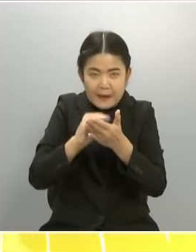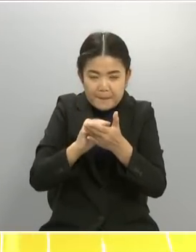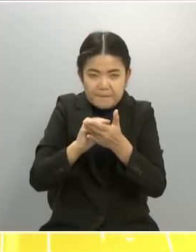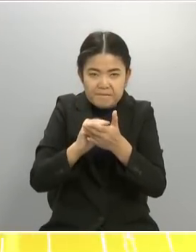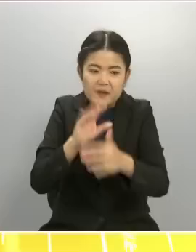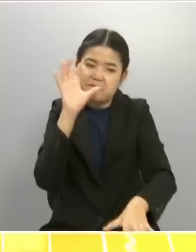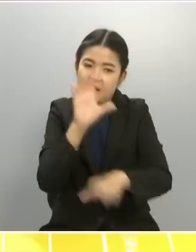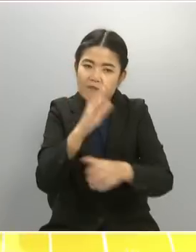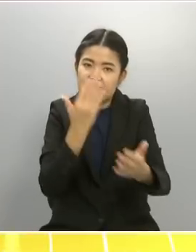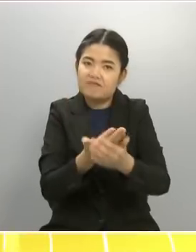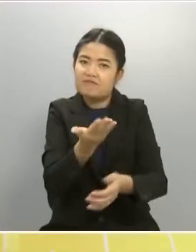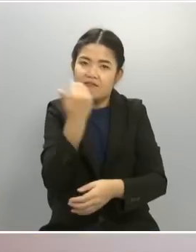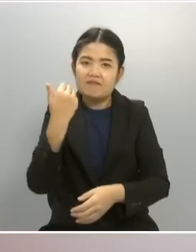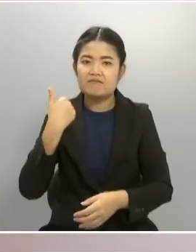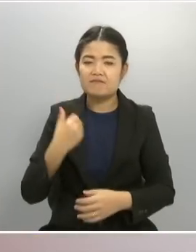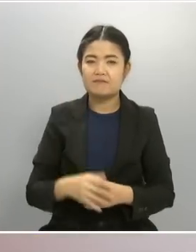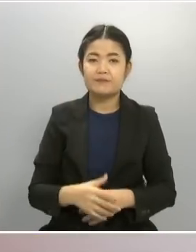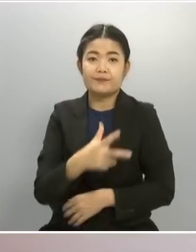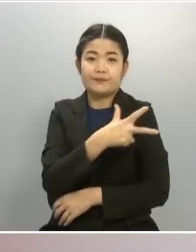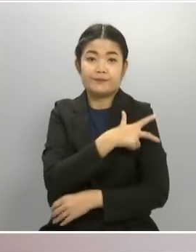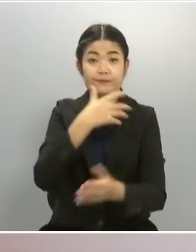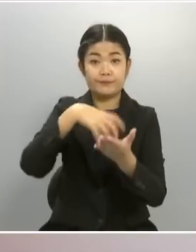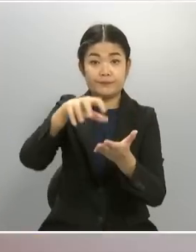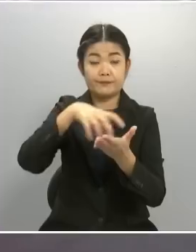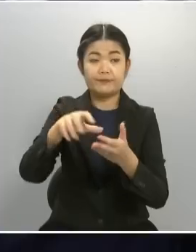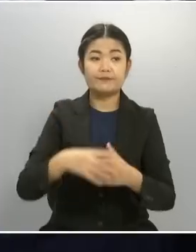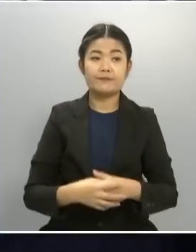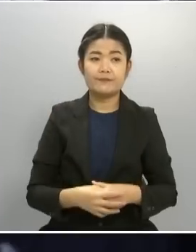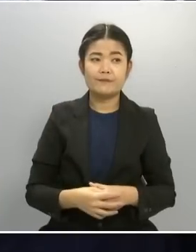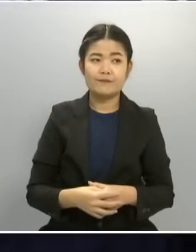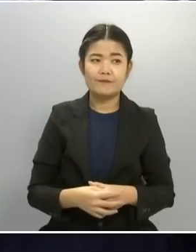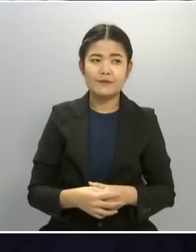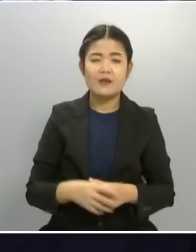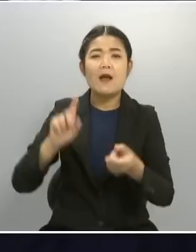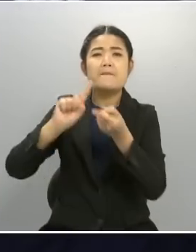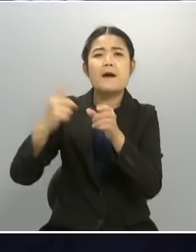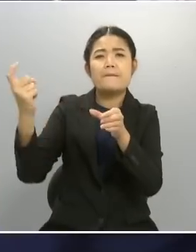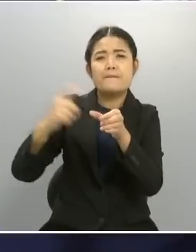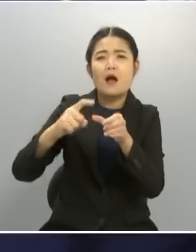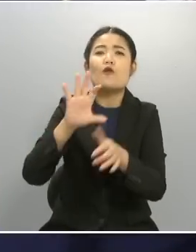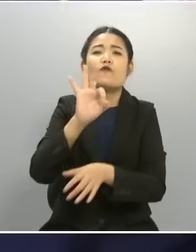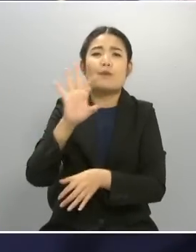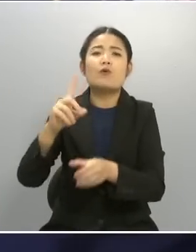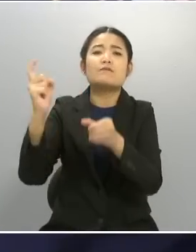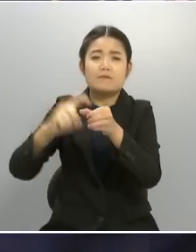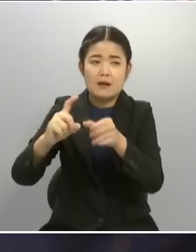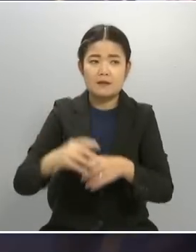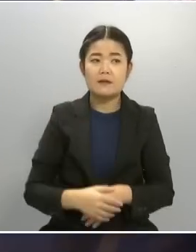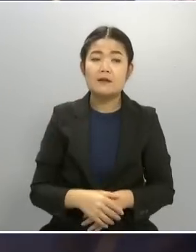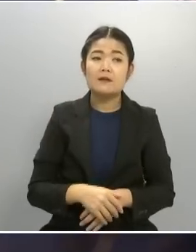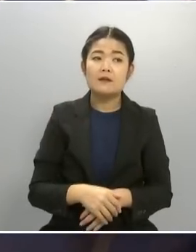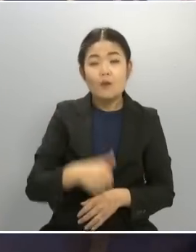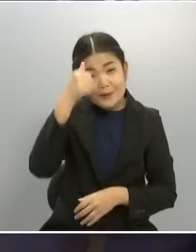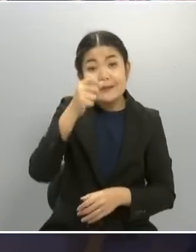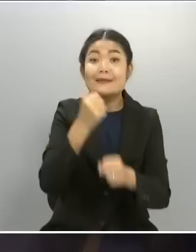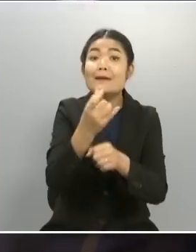แบล็คเมล์ท่านผู้ชมฟังเสียงดรจิ้มสักนิดเลยวันที่ 1ทำอะไรคะวันที่ 2